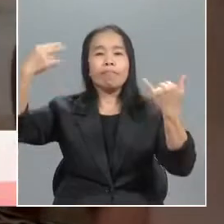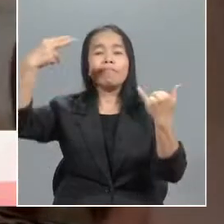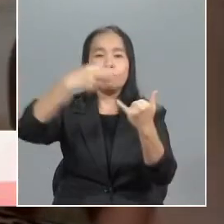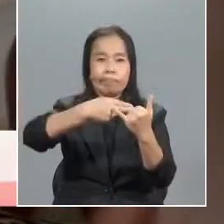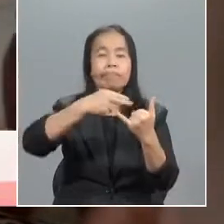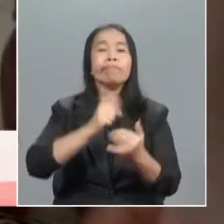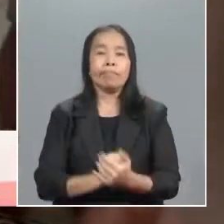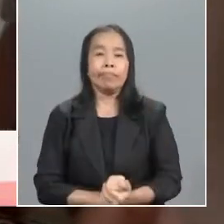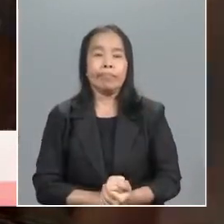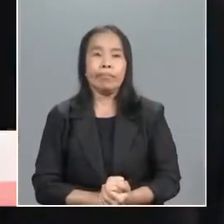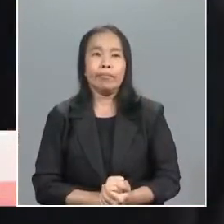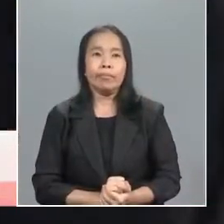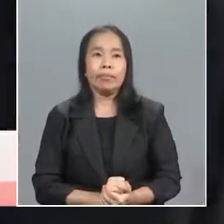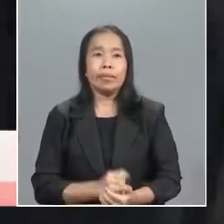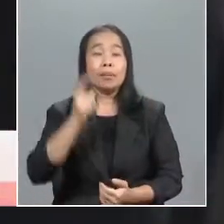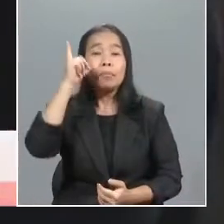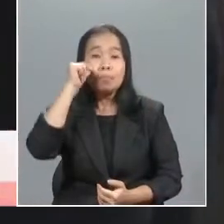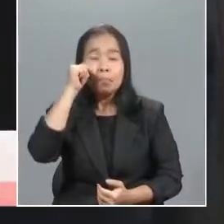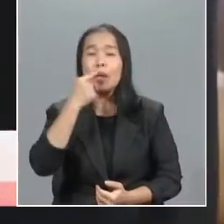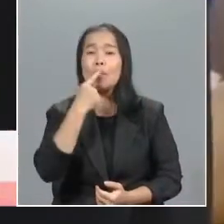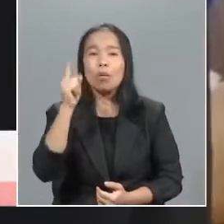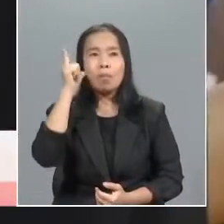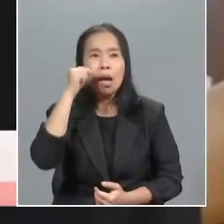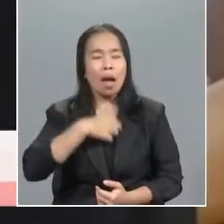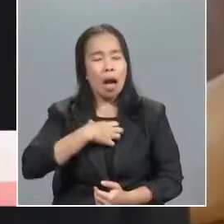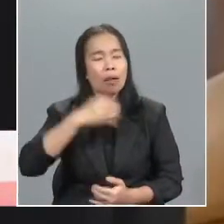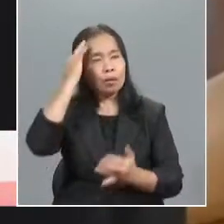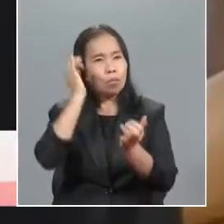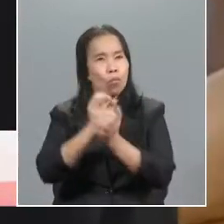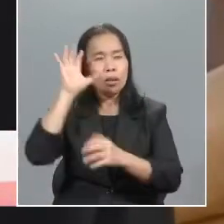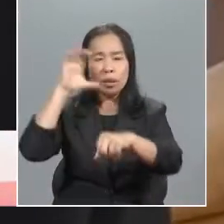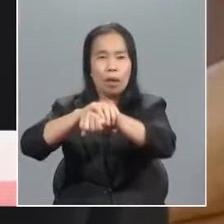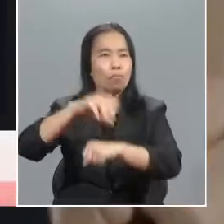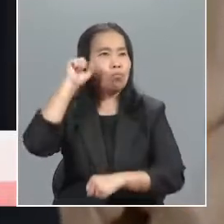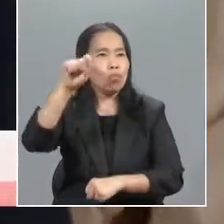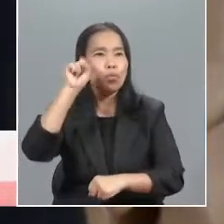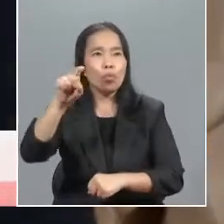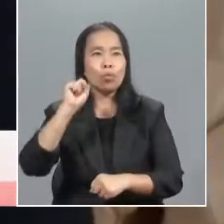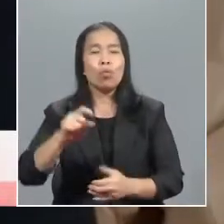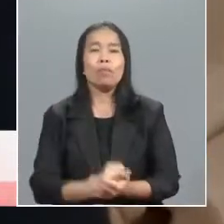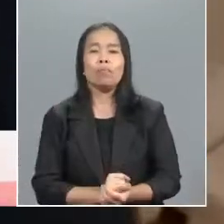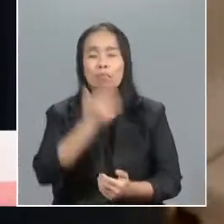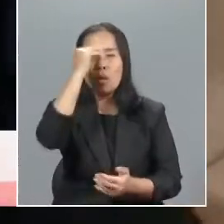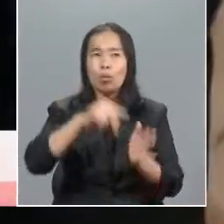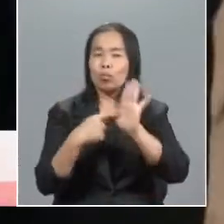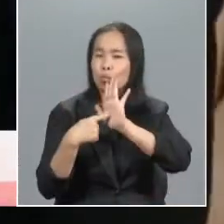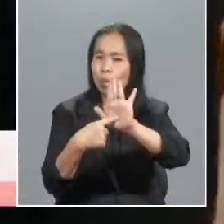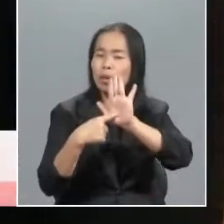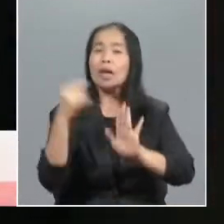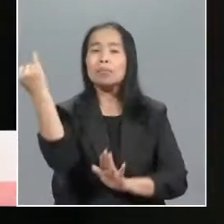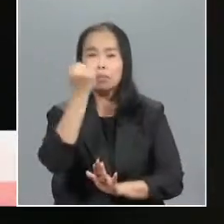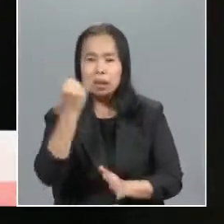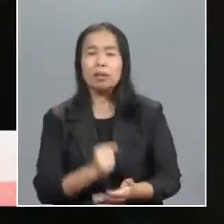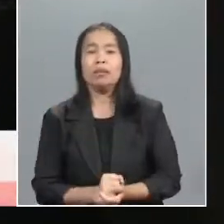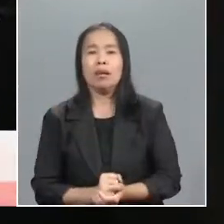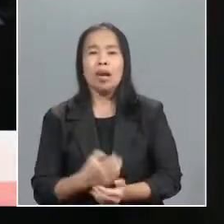อนขณะที่แม่เองก็บอกว่าอยากให้ตำรวจดำเนินคดีกับคนก่อเหตุให้ถึงที่สุดเพื่อให้เป็นคดีตัวอย่างไม่อย